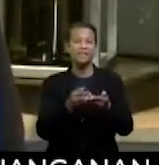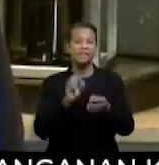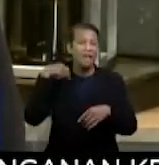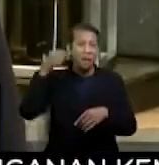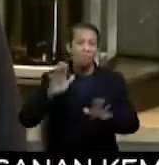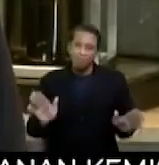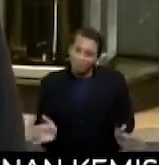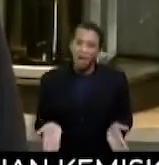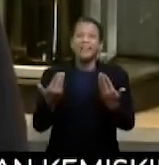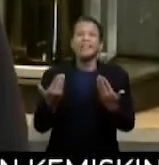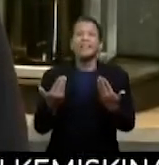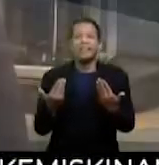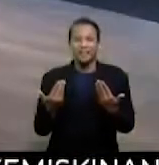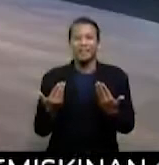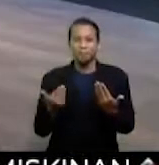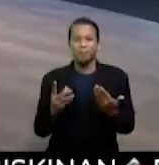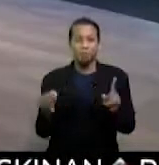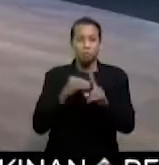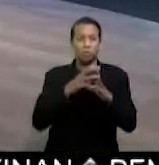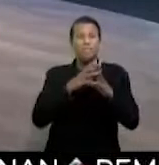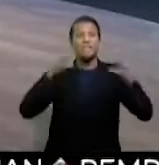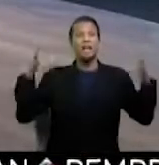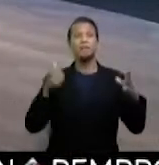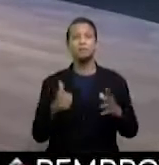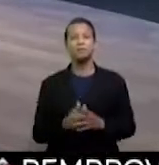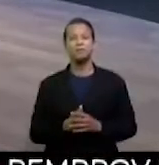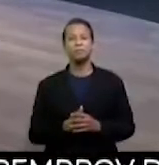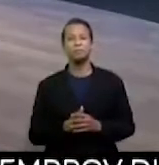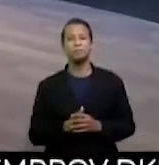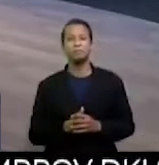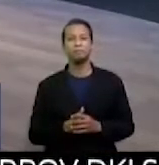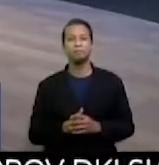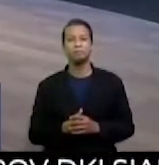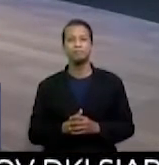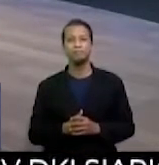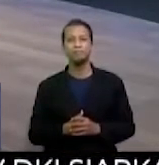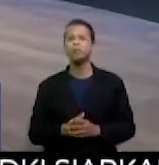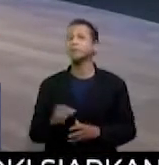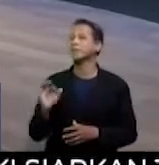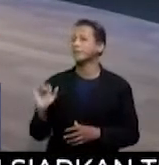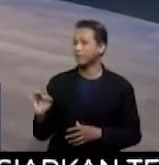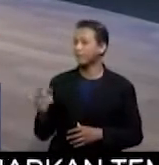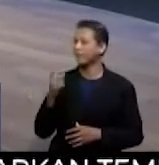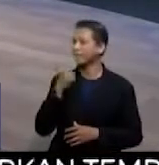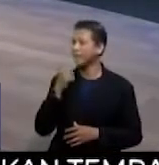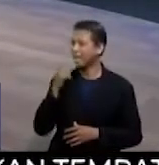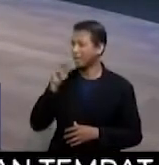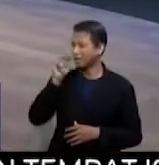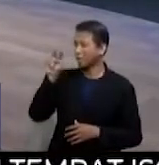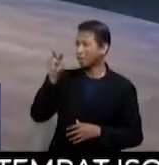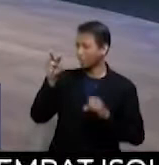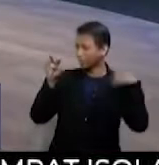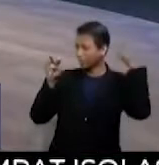masa pandemi. Baik, Mas Edwin, ini kebetulan karena disebut soal menonton di bioskop. Nah, Mbak Wamen, kalau dari Kemenparekraf, apa